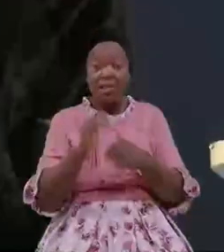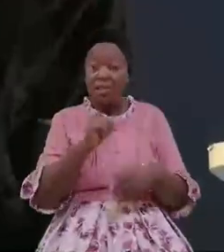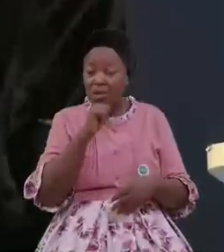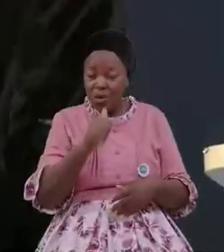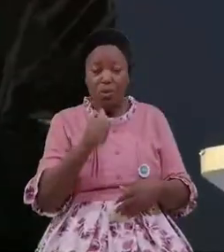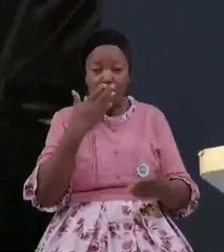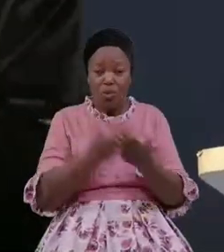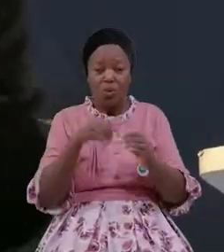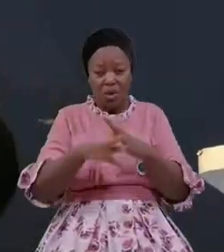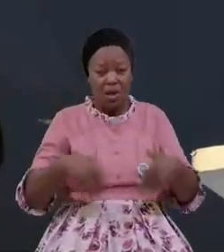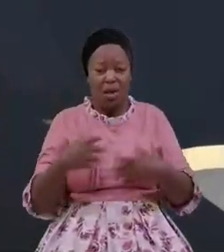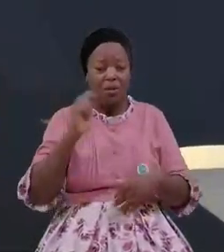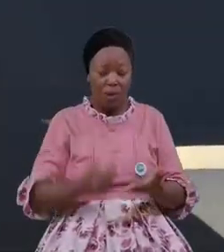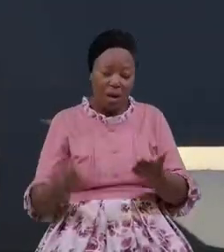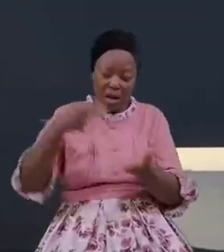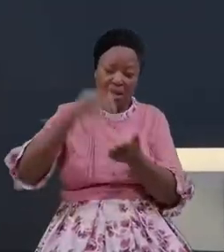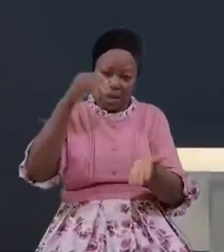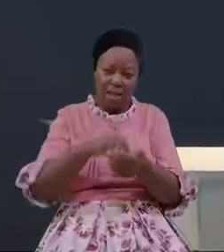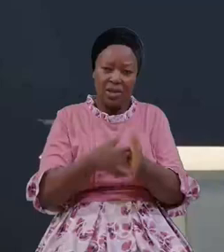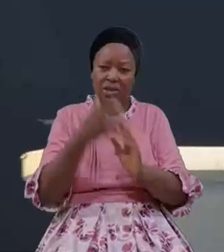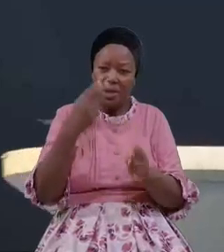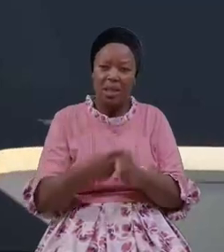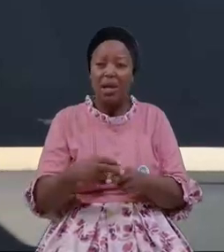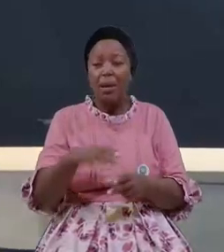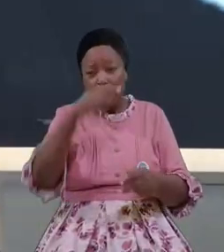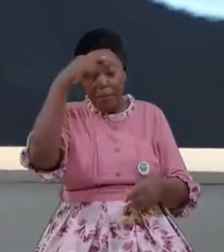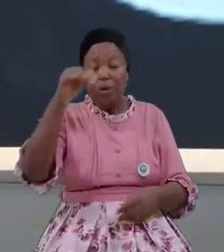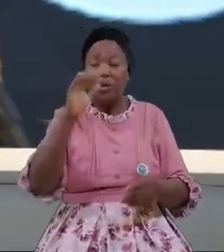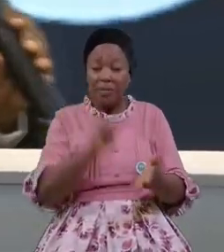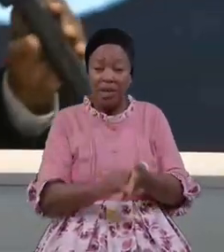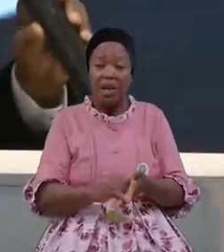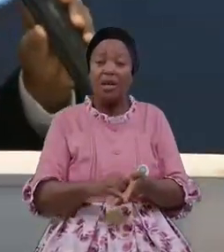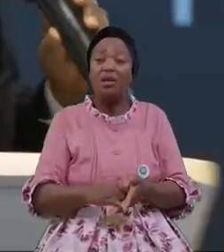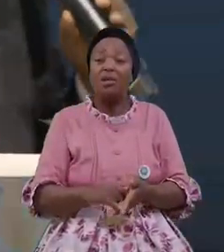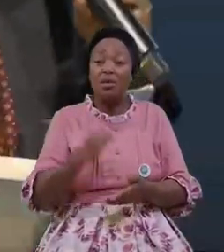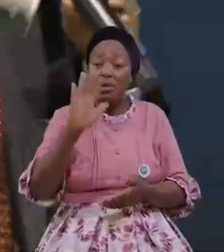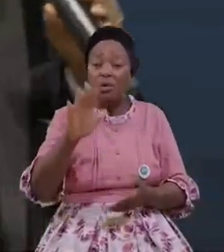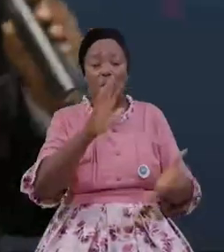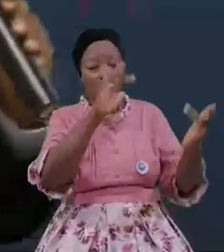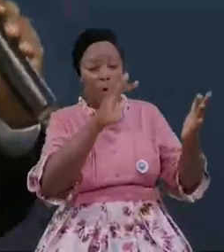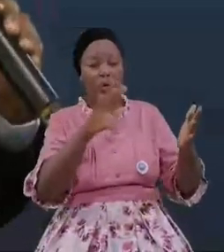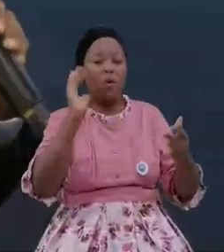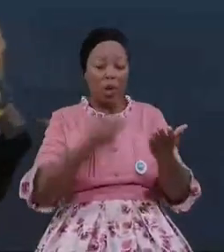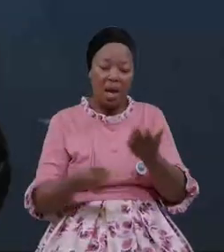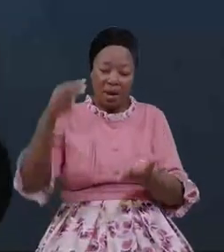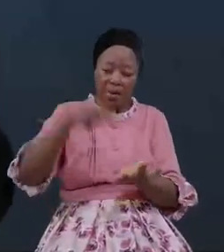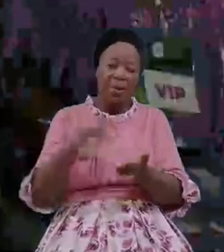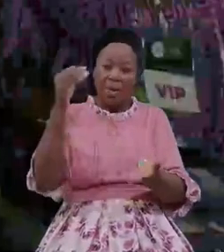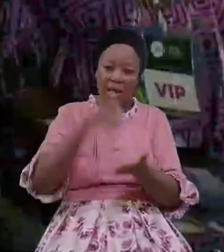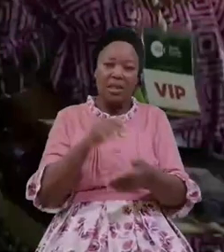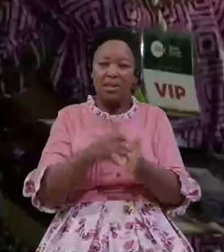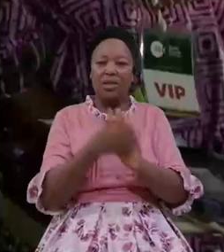vie va reprendre vie à cause de cela votre espoir va